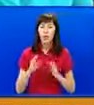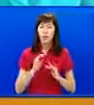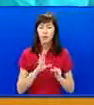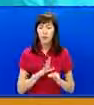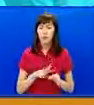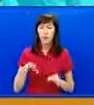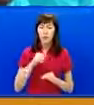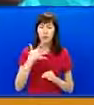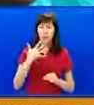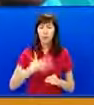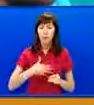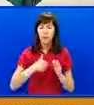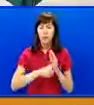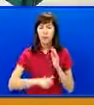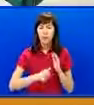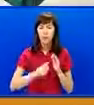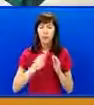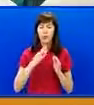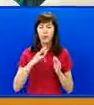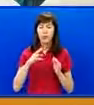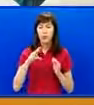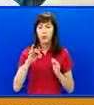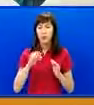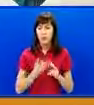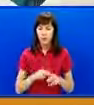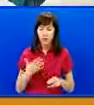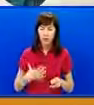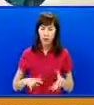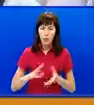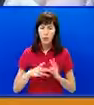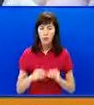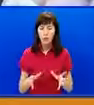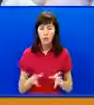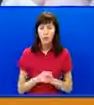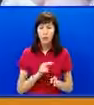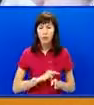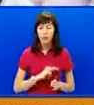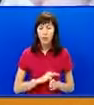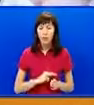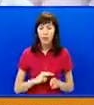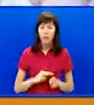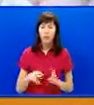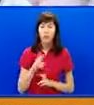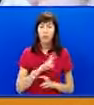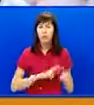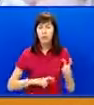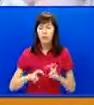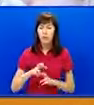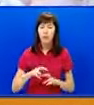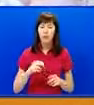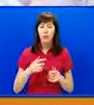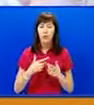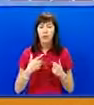всего 50-60 центнеров. В этом же году ожидается, что результатом совместной работы с научно-исследовательским институтом станет